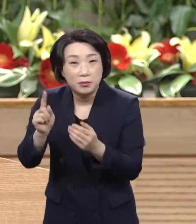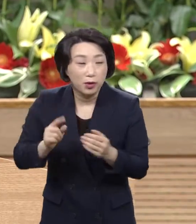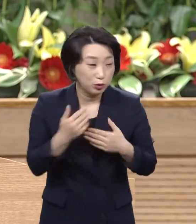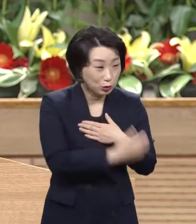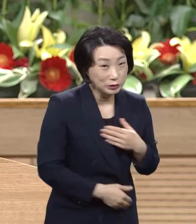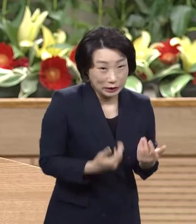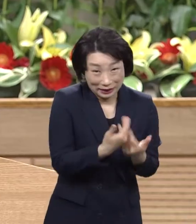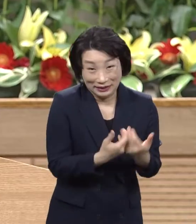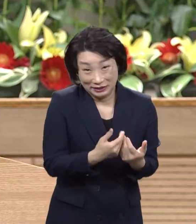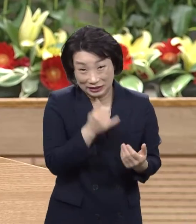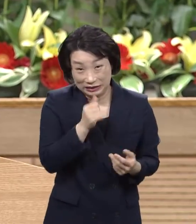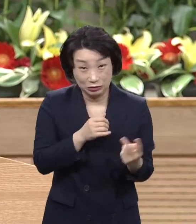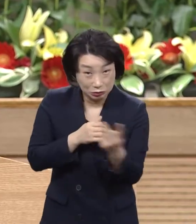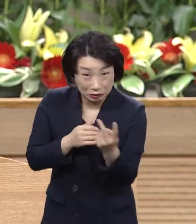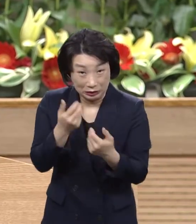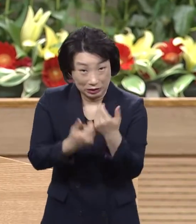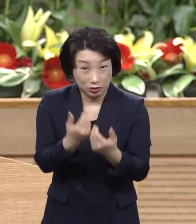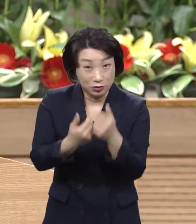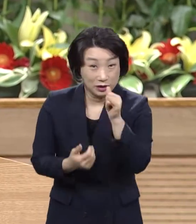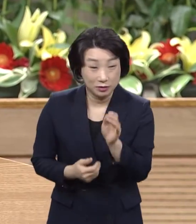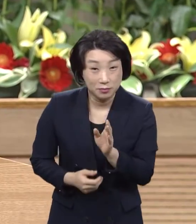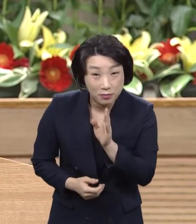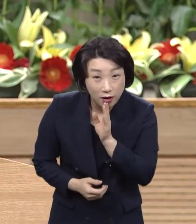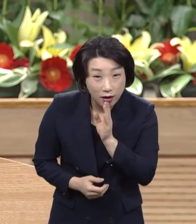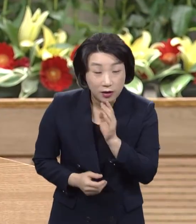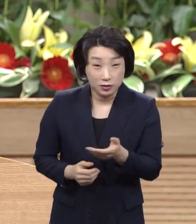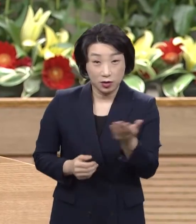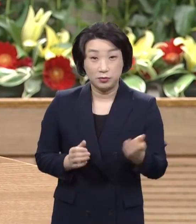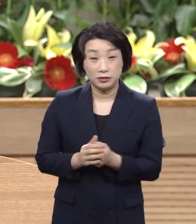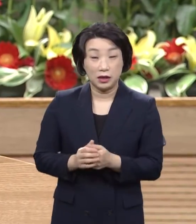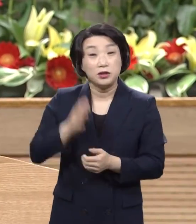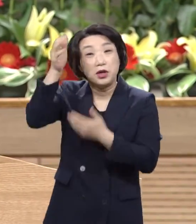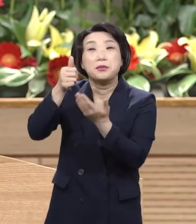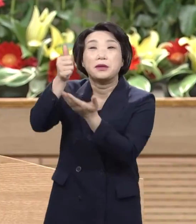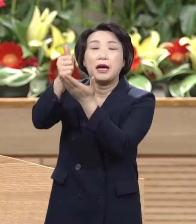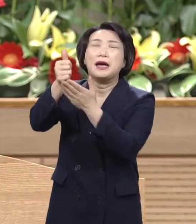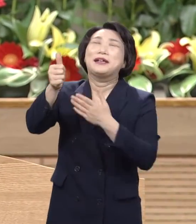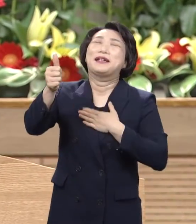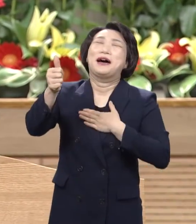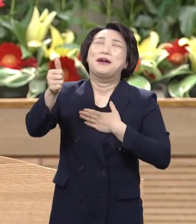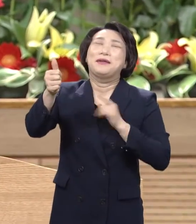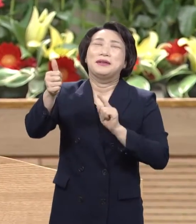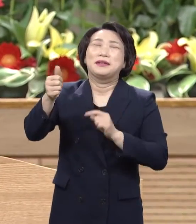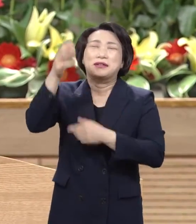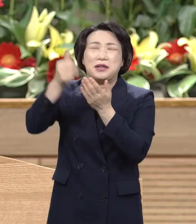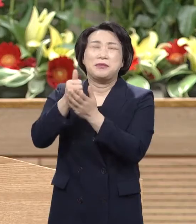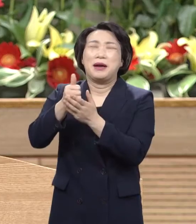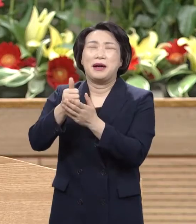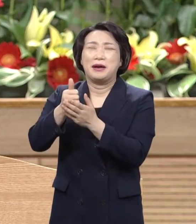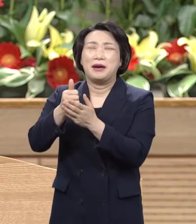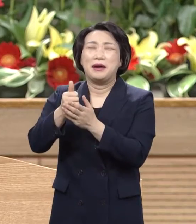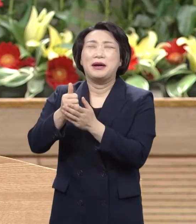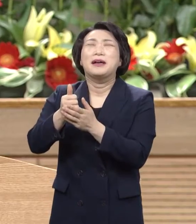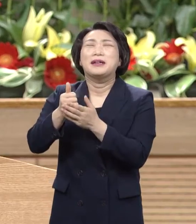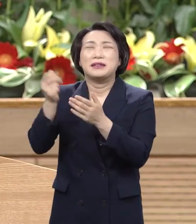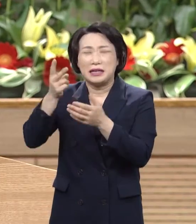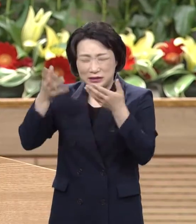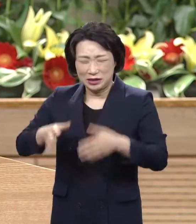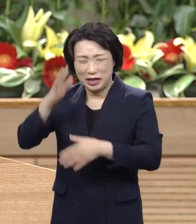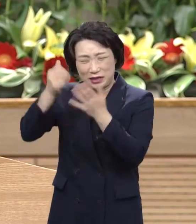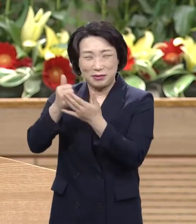소욕은 육신을 거스리나니 했으니 성령에게 나는 성령이 거듭난 하나님의